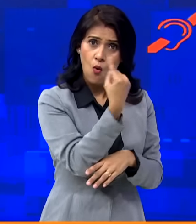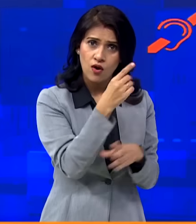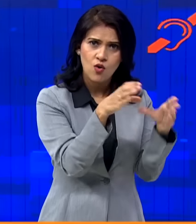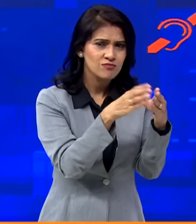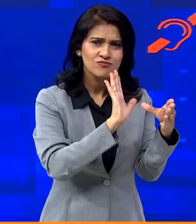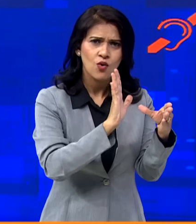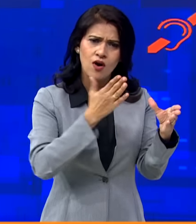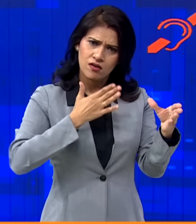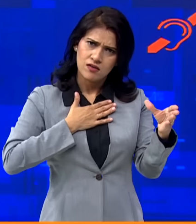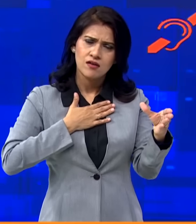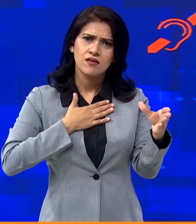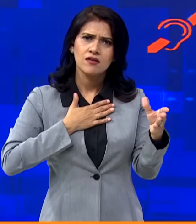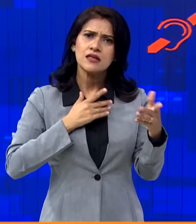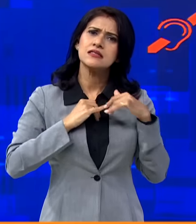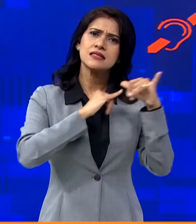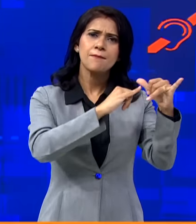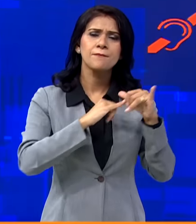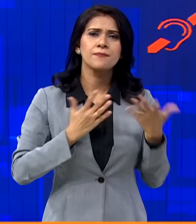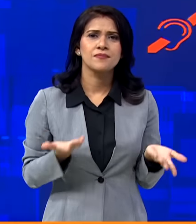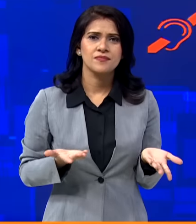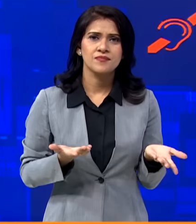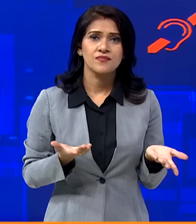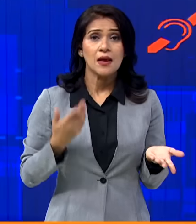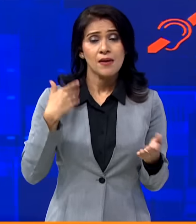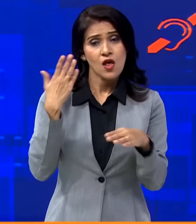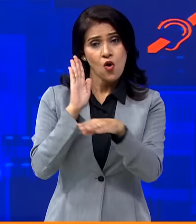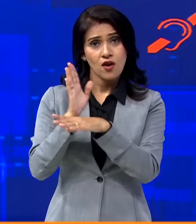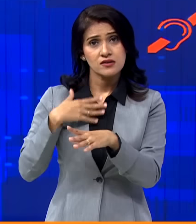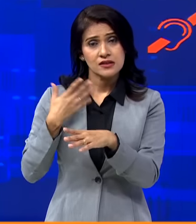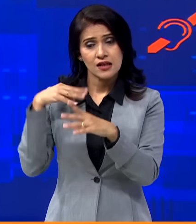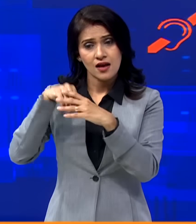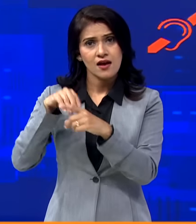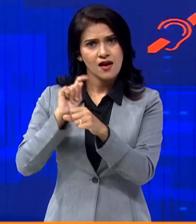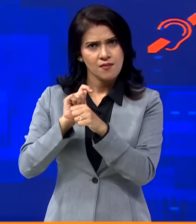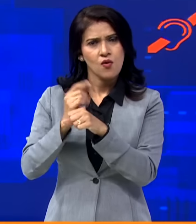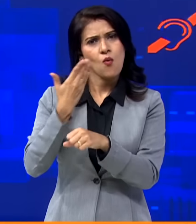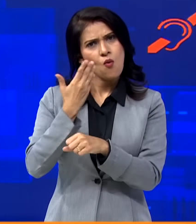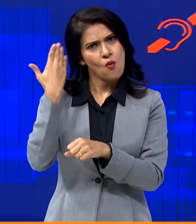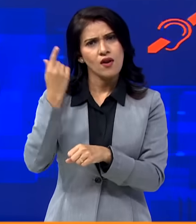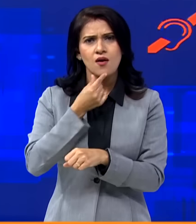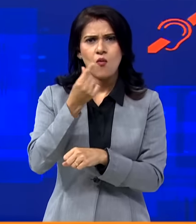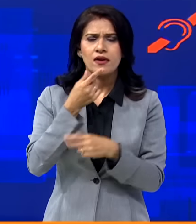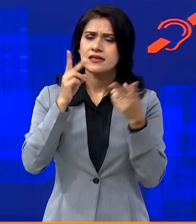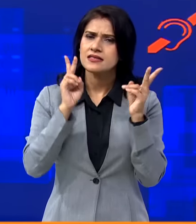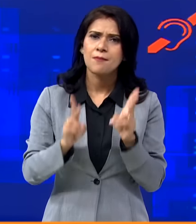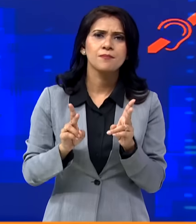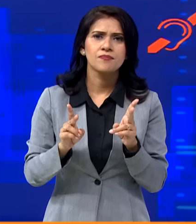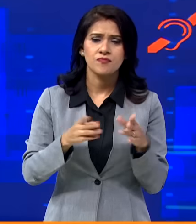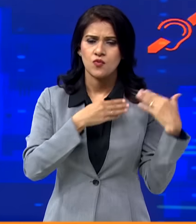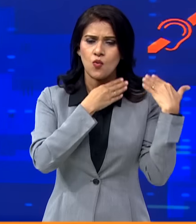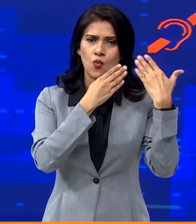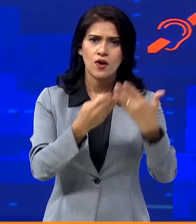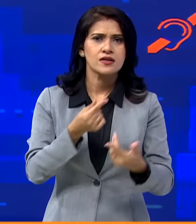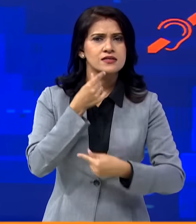इसीलिए और मैं बात यह बात मैं जब कांग्रेस के साथ था तब कहता था आज नहीं कहूंगा ऐसा नहीं है मैं जब कांग्रेस के साथ